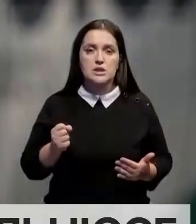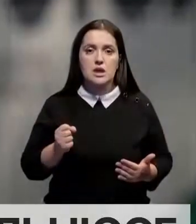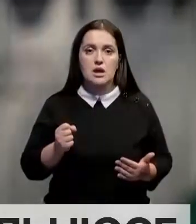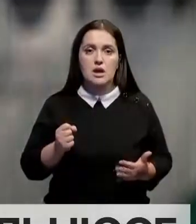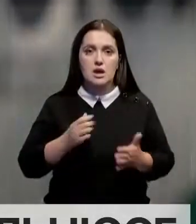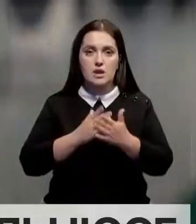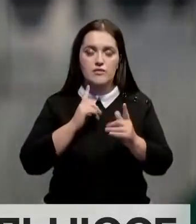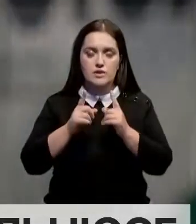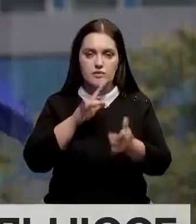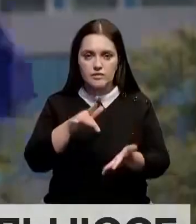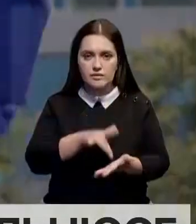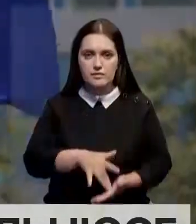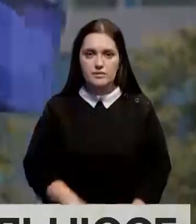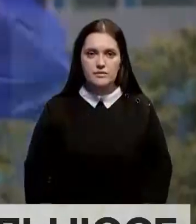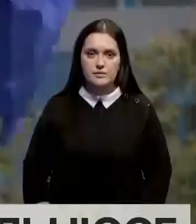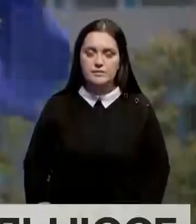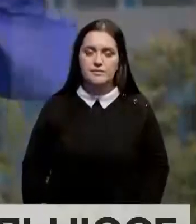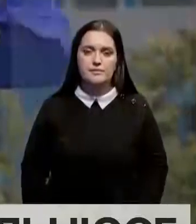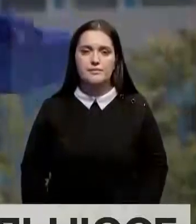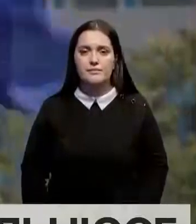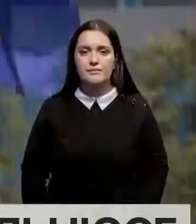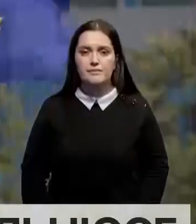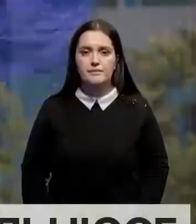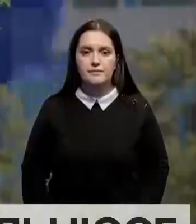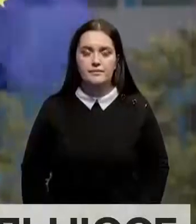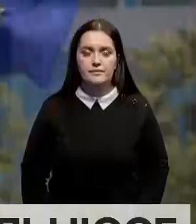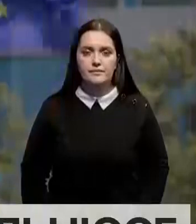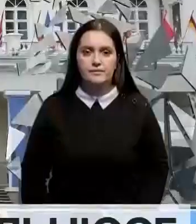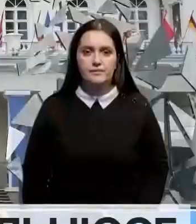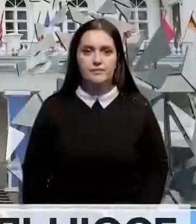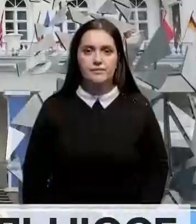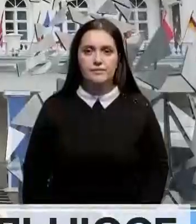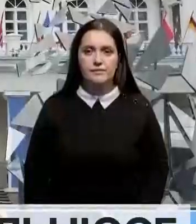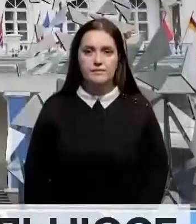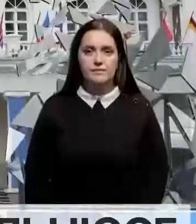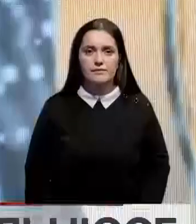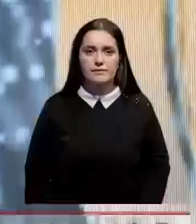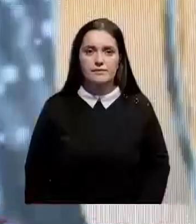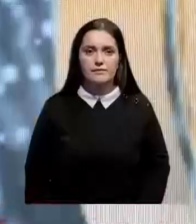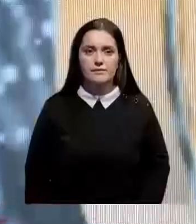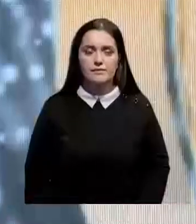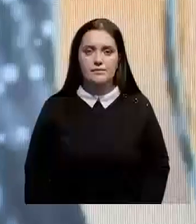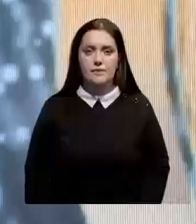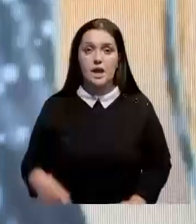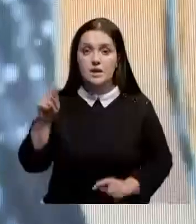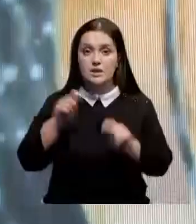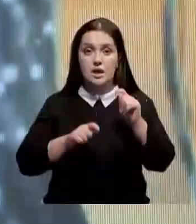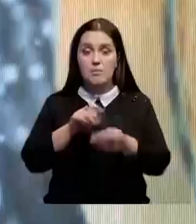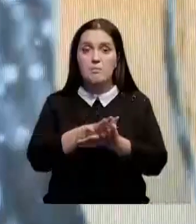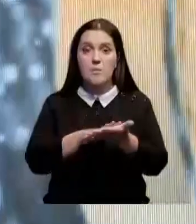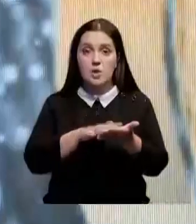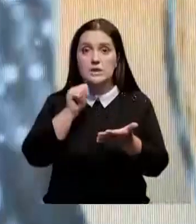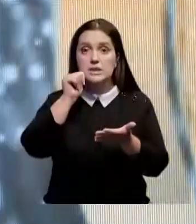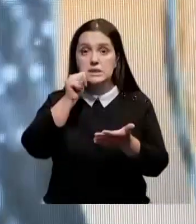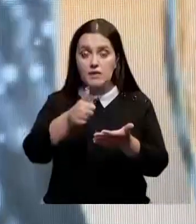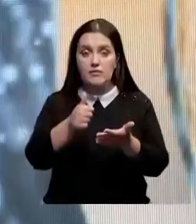из-за ограничения движения в городе. Саммит продолжится и завтра.